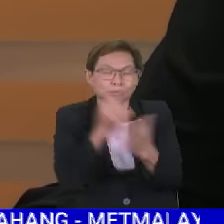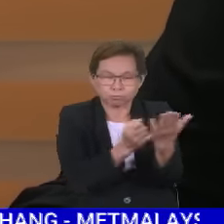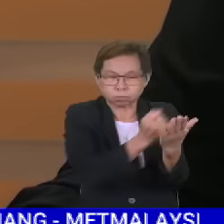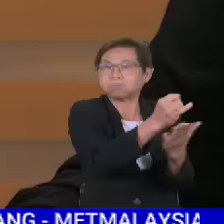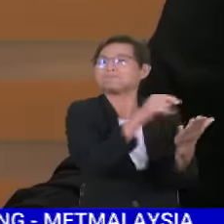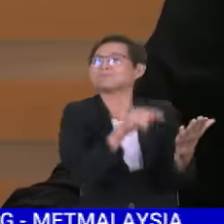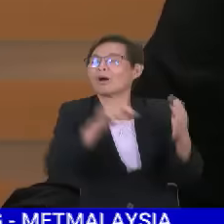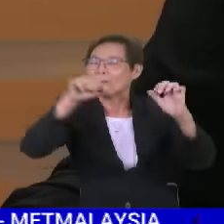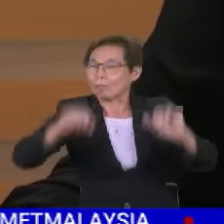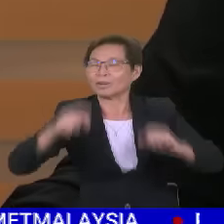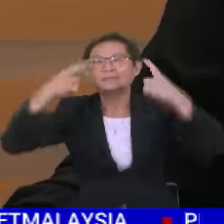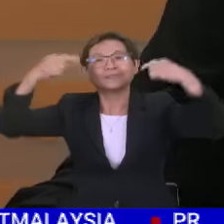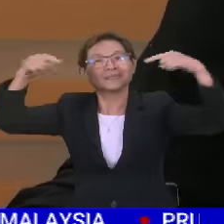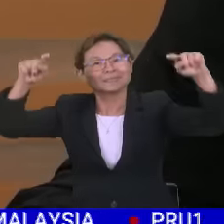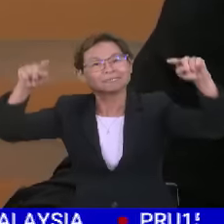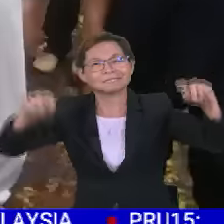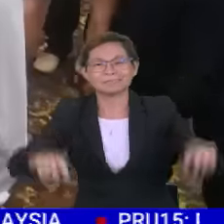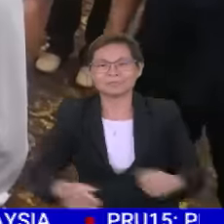itu boleh direalisasikan.